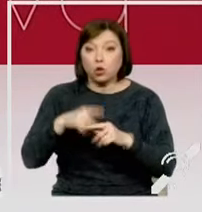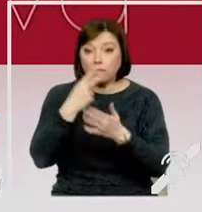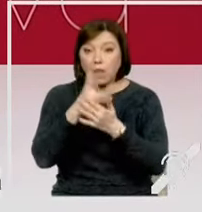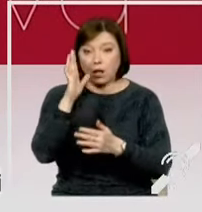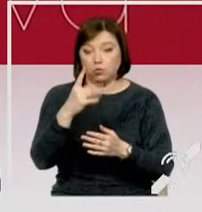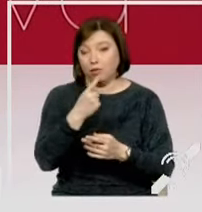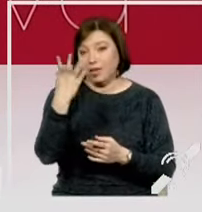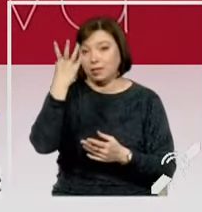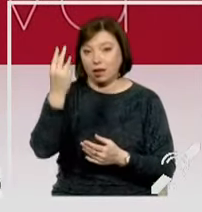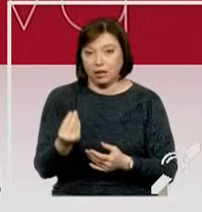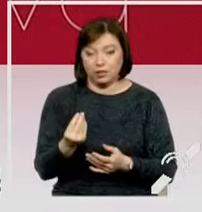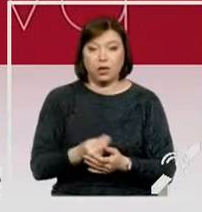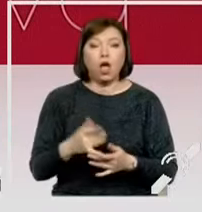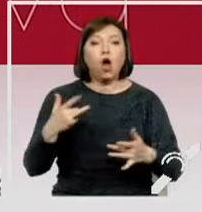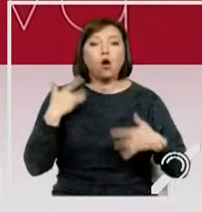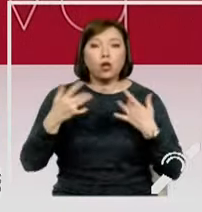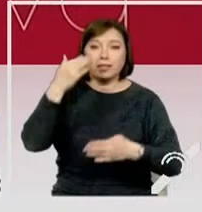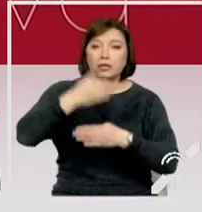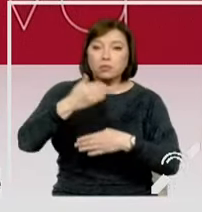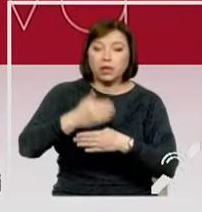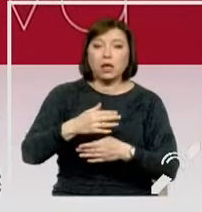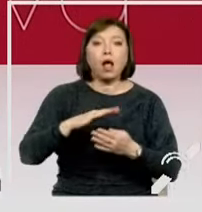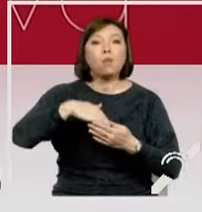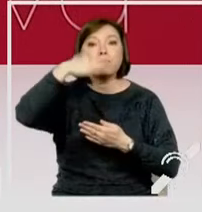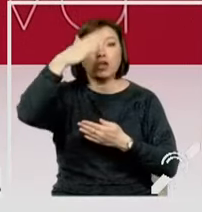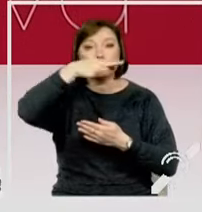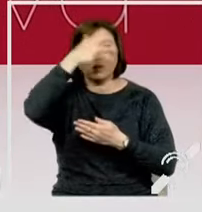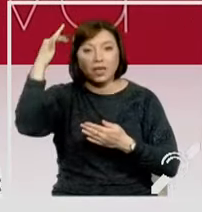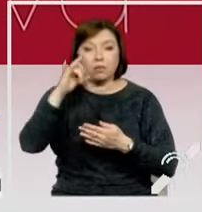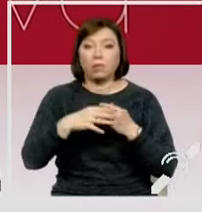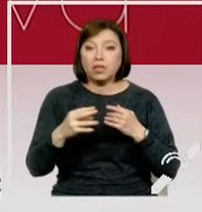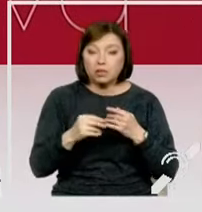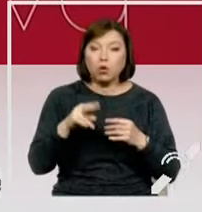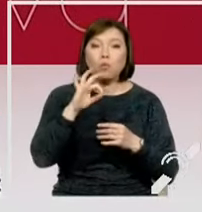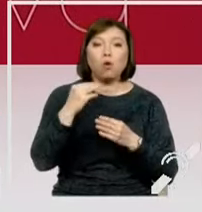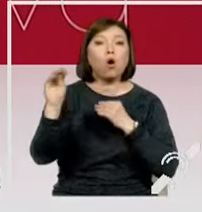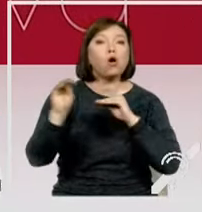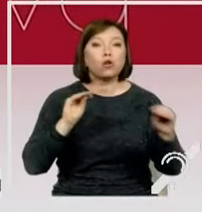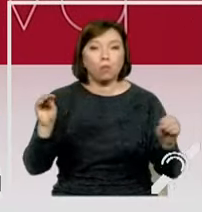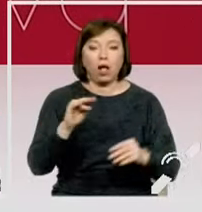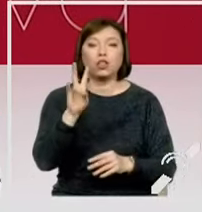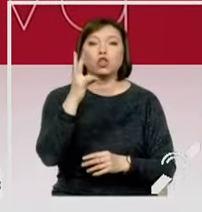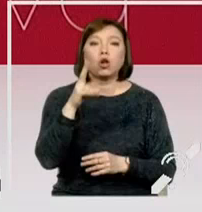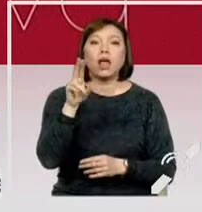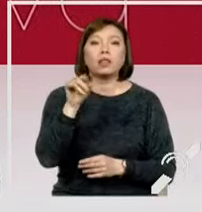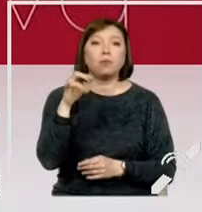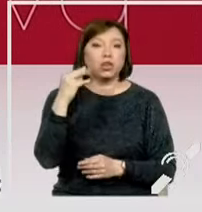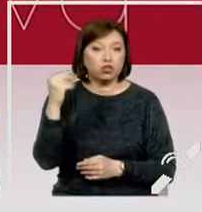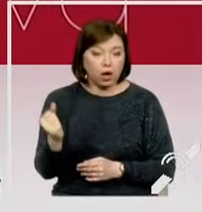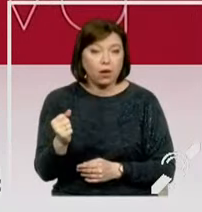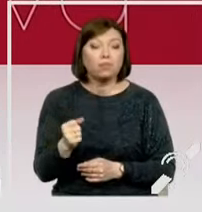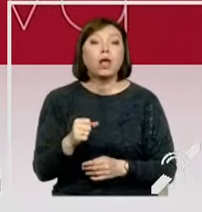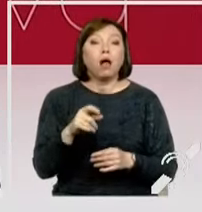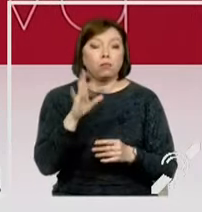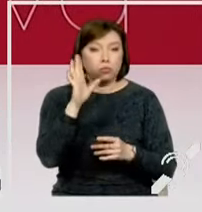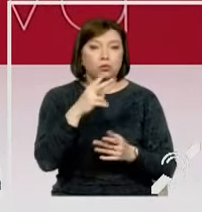numai câteva zile. Concertul spectacol Între cer și pământ, adaptat după romanul Tema pentru acasă de Nicolae Dabija, îi aduce în